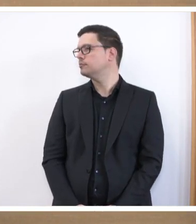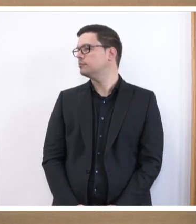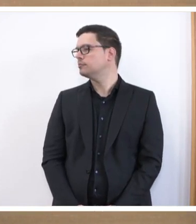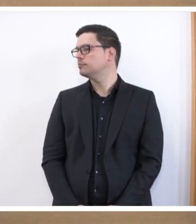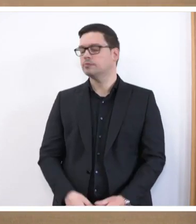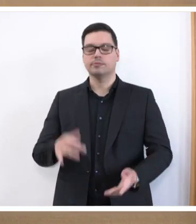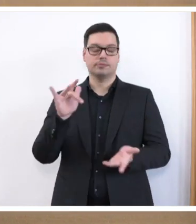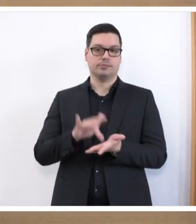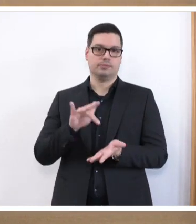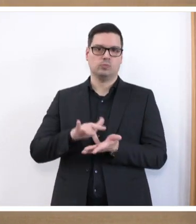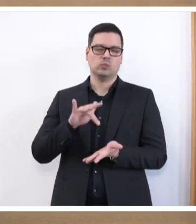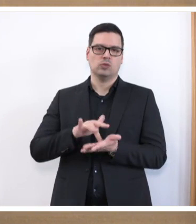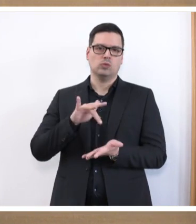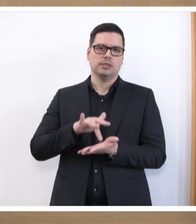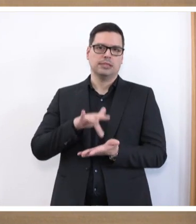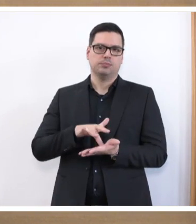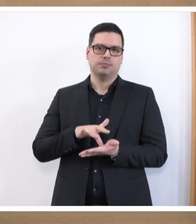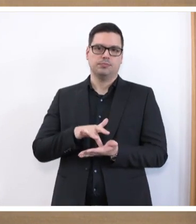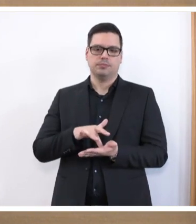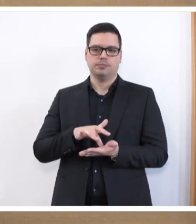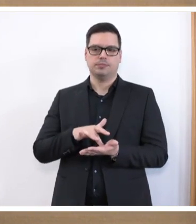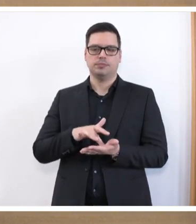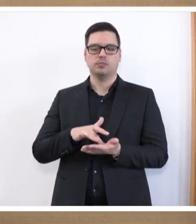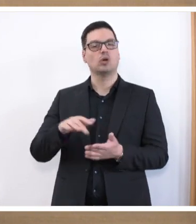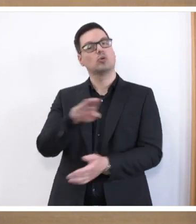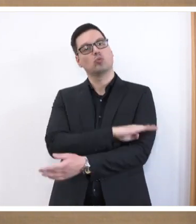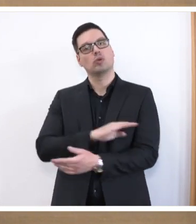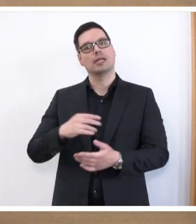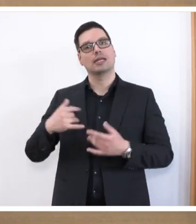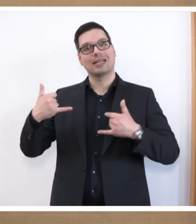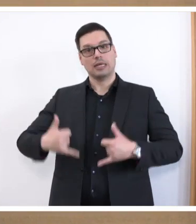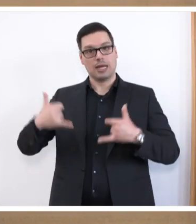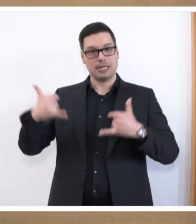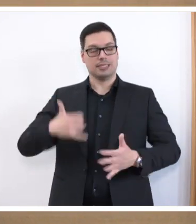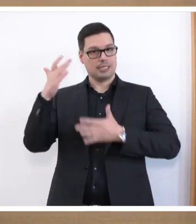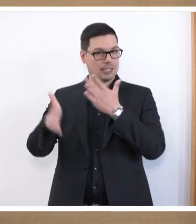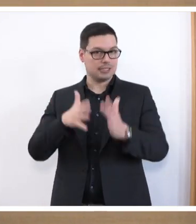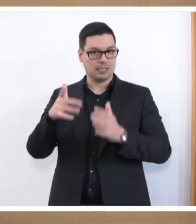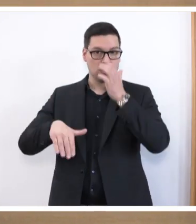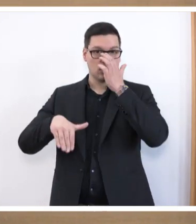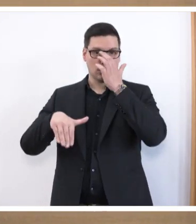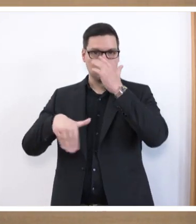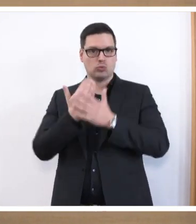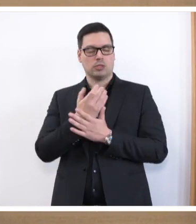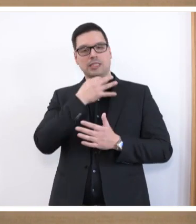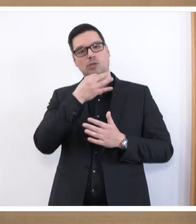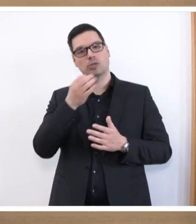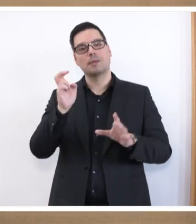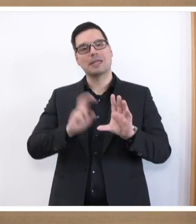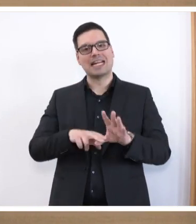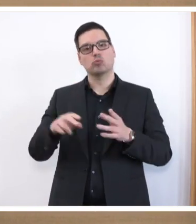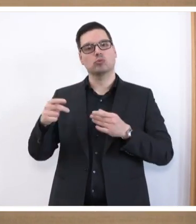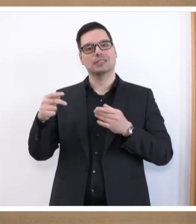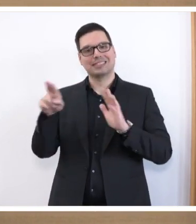Aus diesem Grund werden wir gerade an dieser Stelle, und Kollege Reiter hat es ja genannt, auch demnächst über das neue Jugendbeteiligungsgesetz